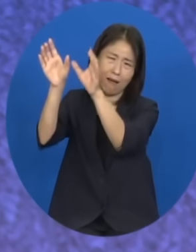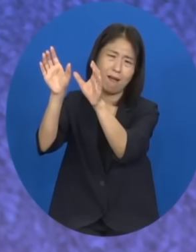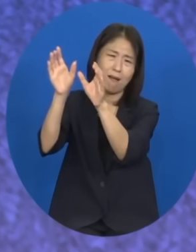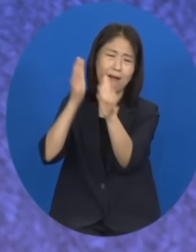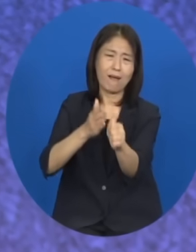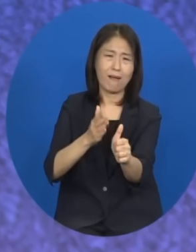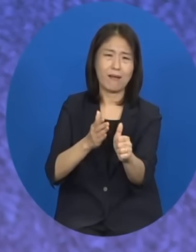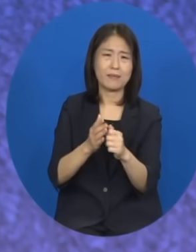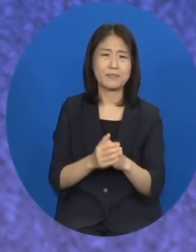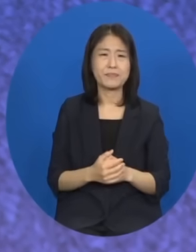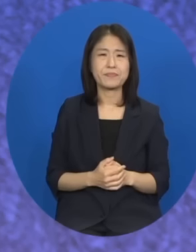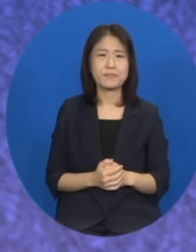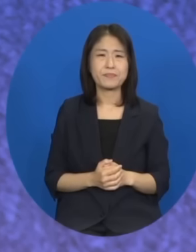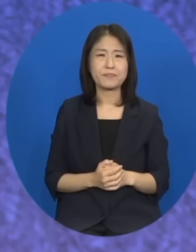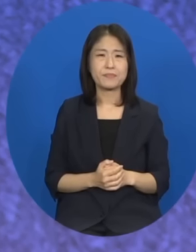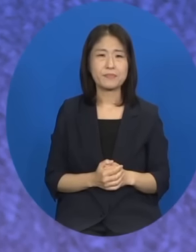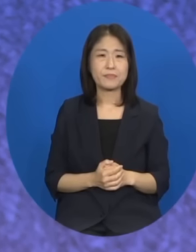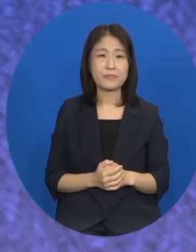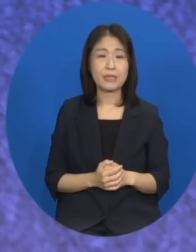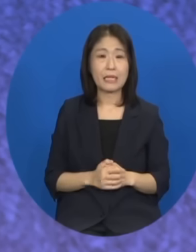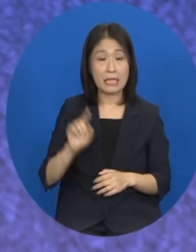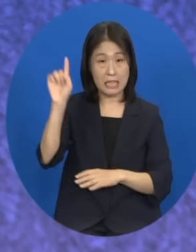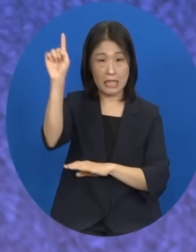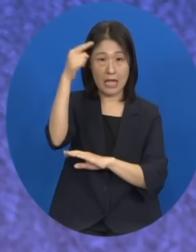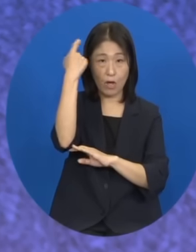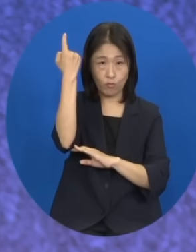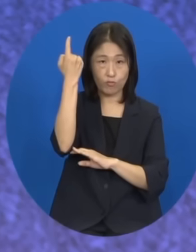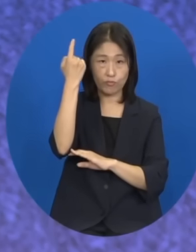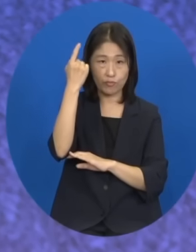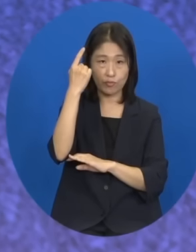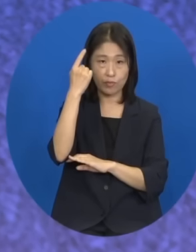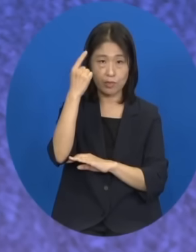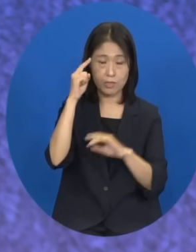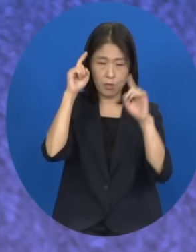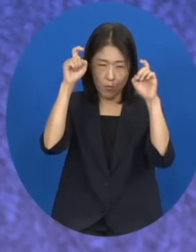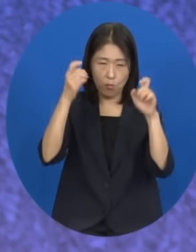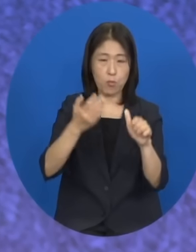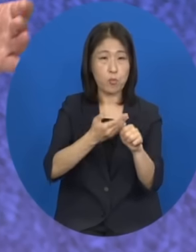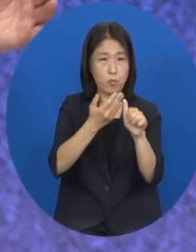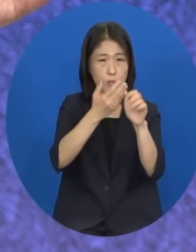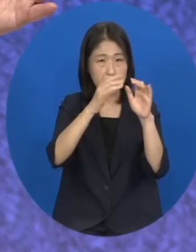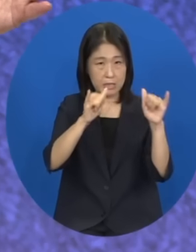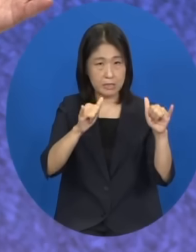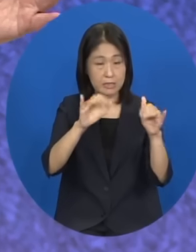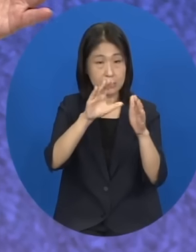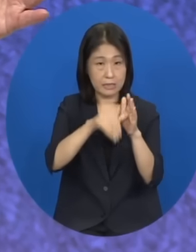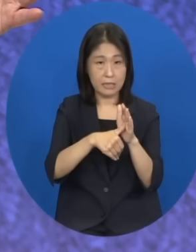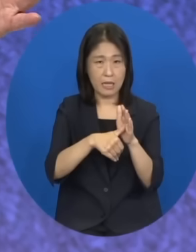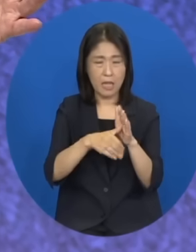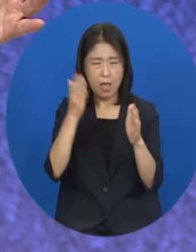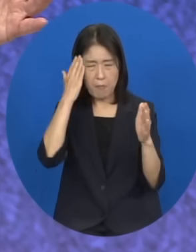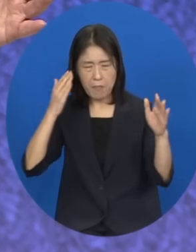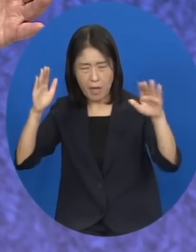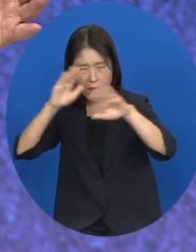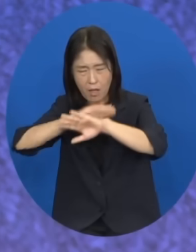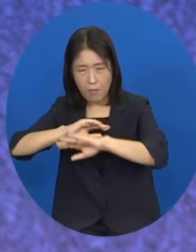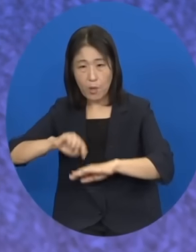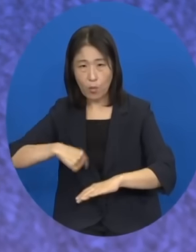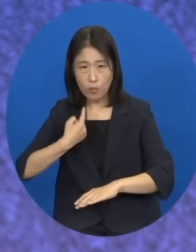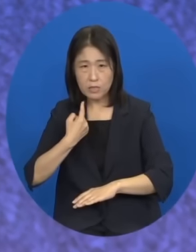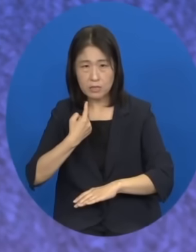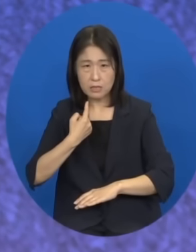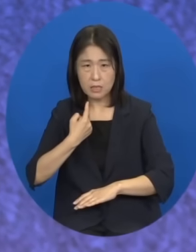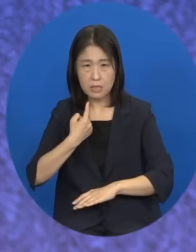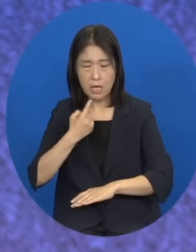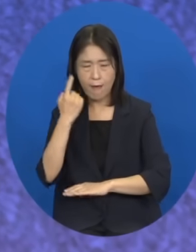다윗이 소년 목동이었을 때 밤에 혼자 들판에서 양떼들을 지키고 있었어요. 그런데